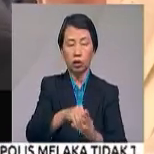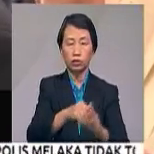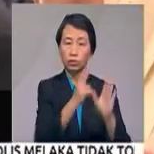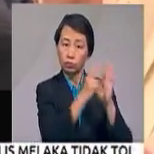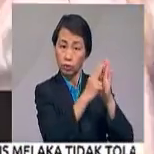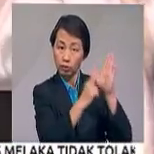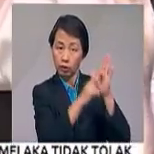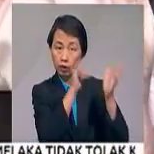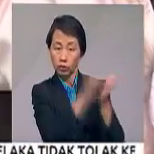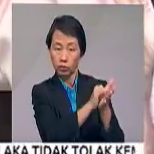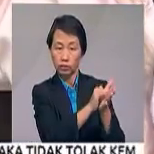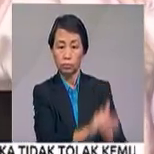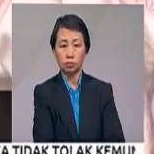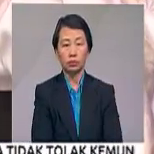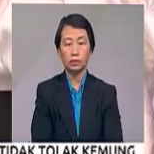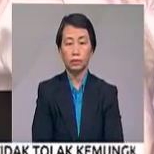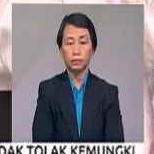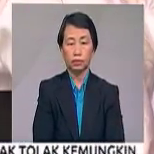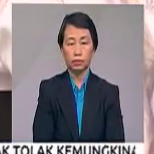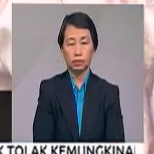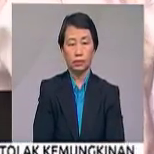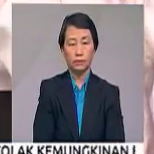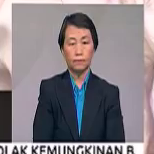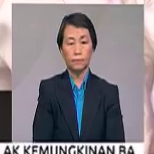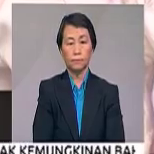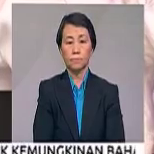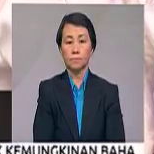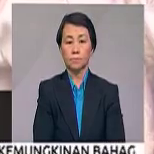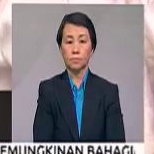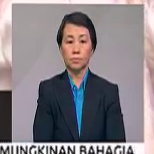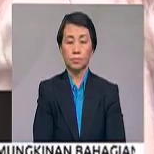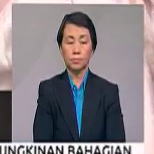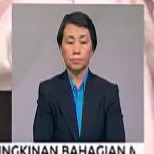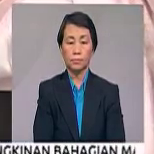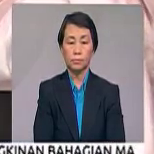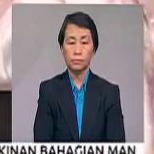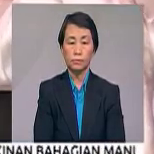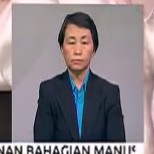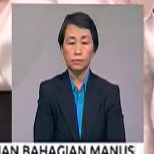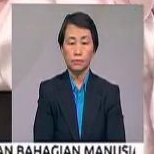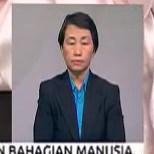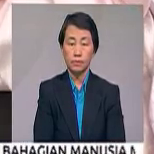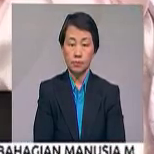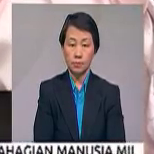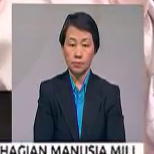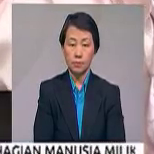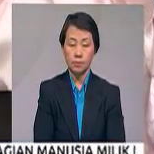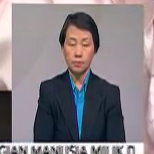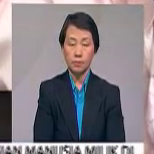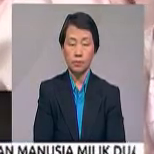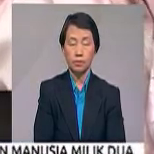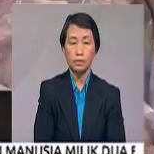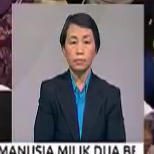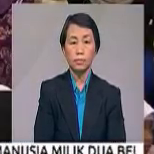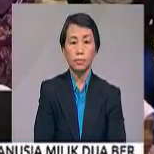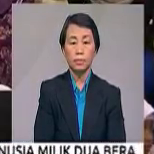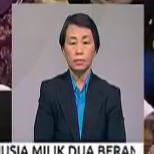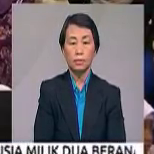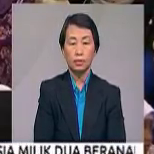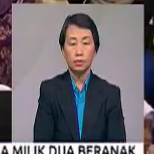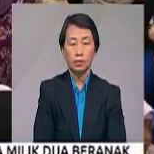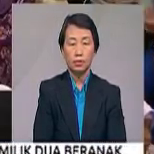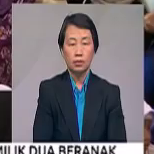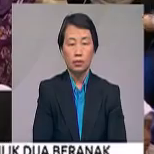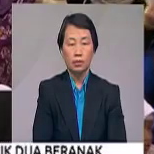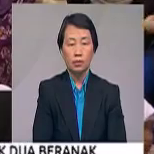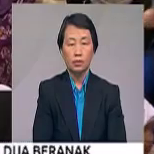tersebut. Jabatan Pendidikan Wilayah Persekutuan Putrajaya memandangkan program ini dilaksanakan bersempena